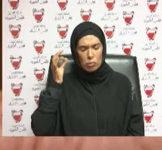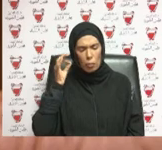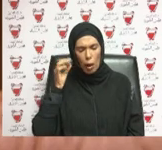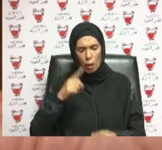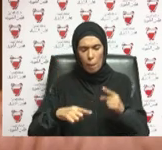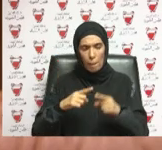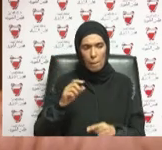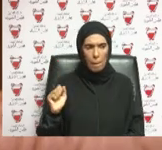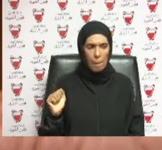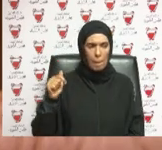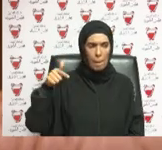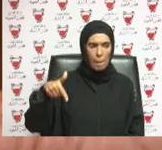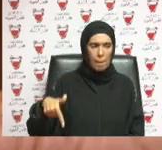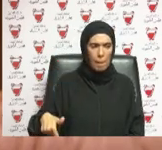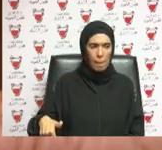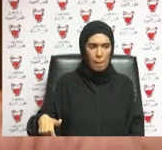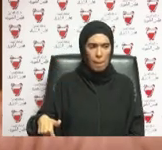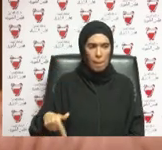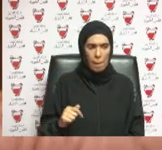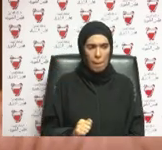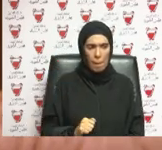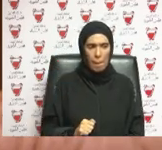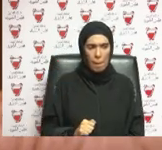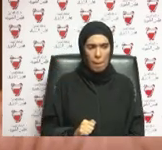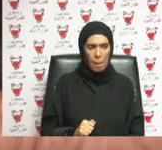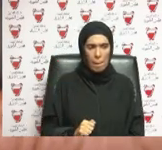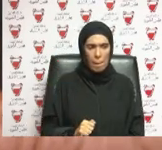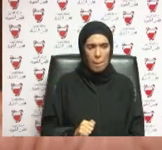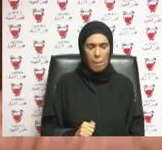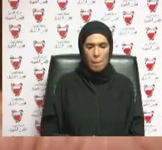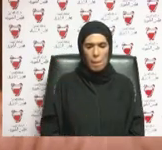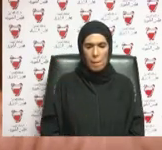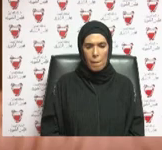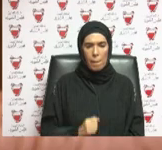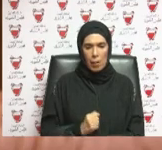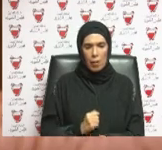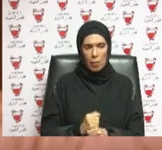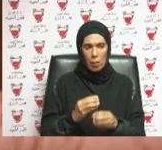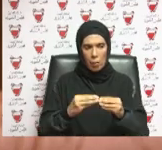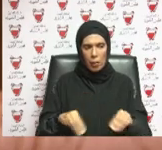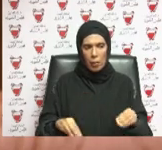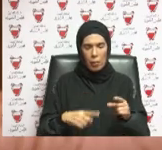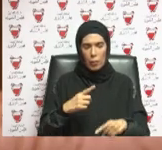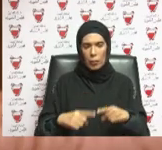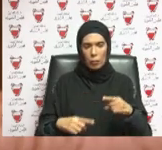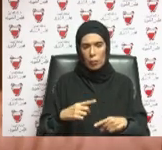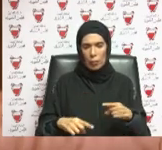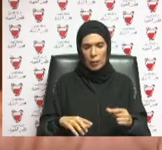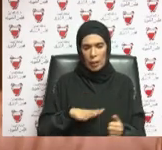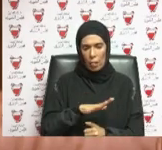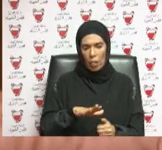لمشاكلهم واحتياجاتهم، ويدعو المسؤولين للاجتهاد في حل مشاكلهم وتحسين